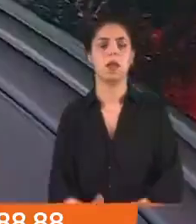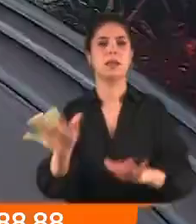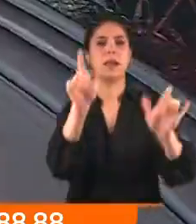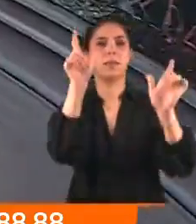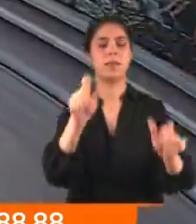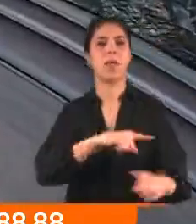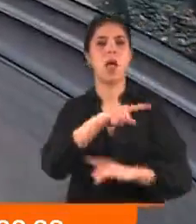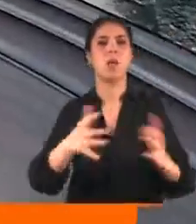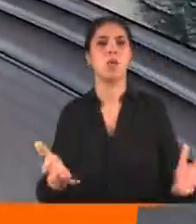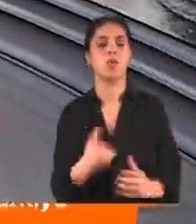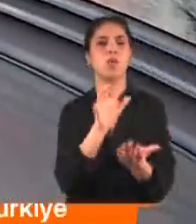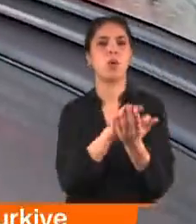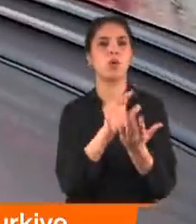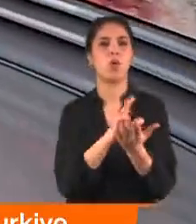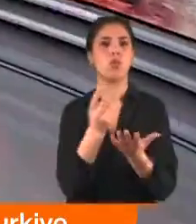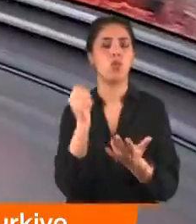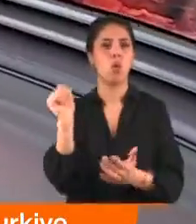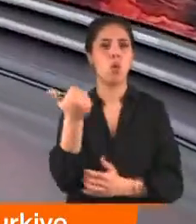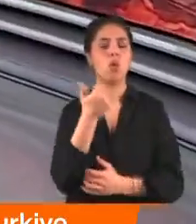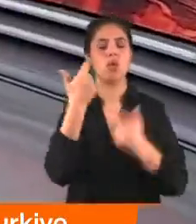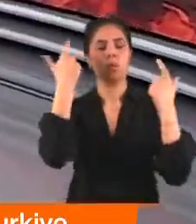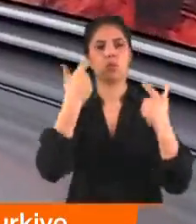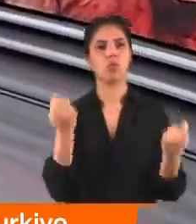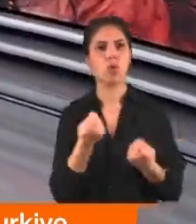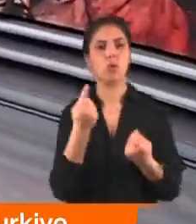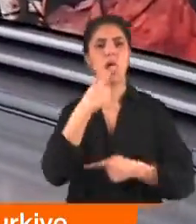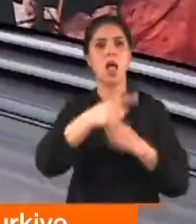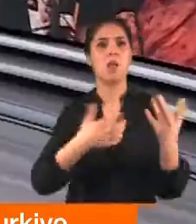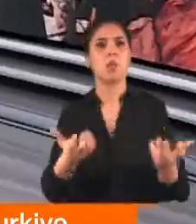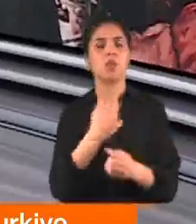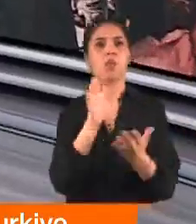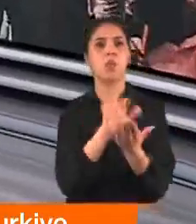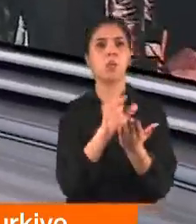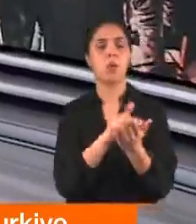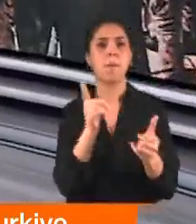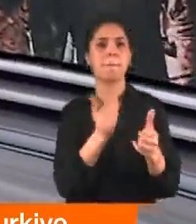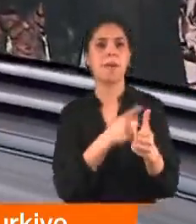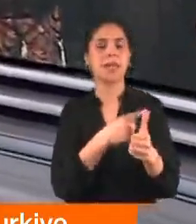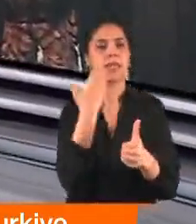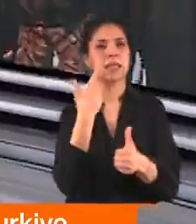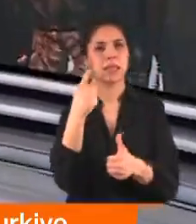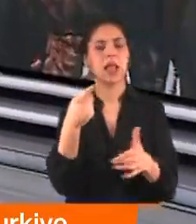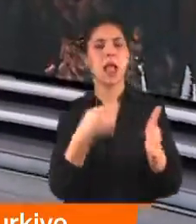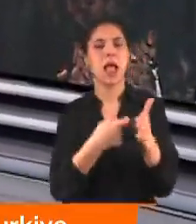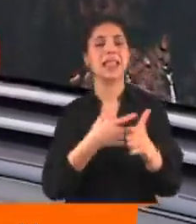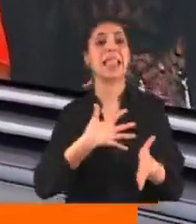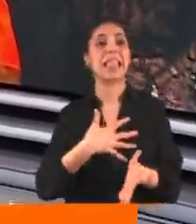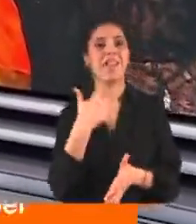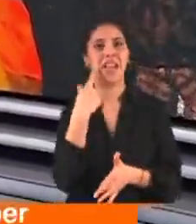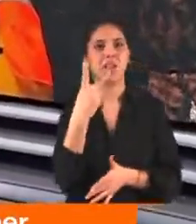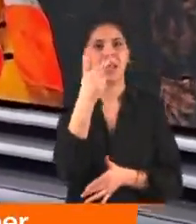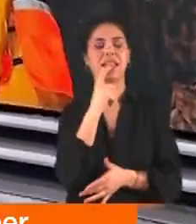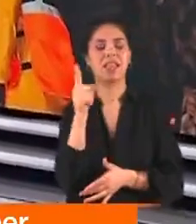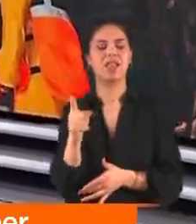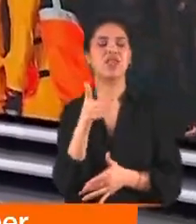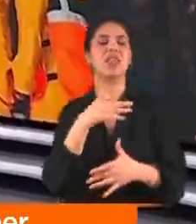Deprem bölgesinde arama kurtarma köpekleri çok kritik bir görev üstleniyor. Şimdi o arama kurtarma köpeklerinden birini izleyeceksiniz. Adı Nefes. Henüz 2